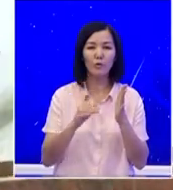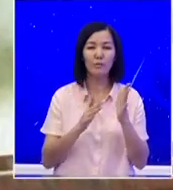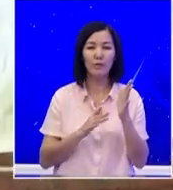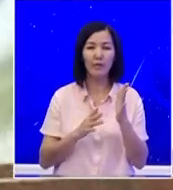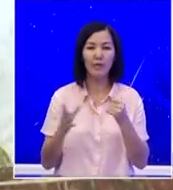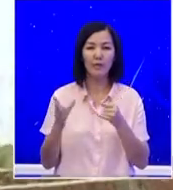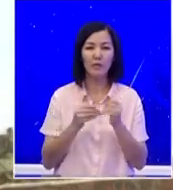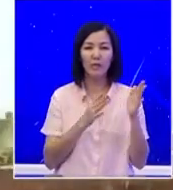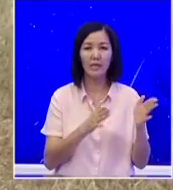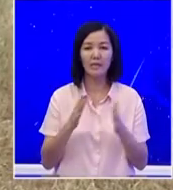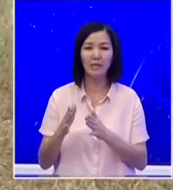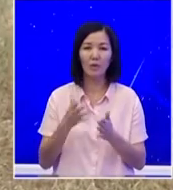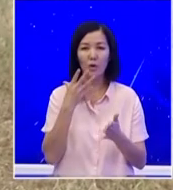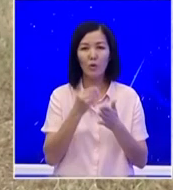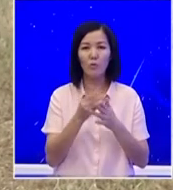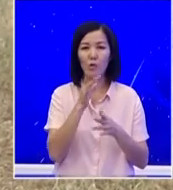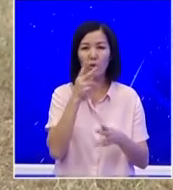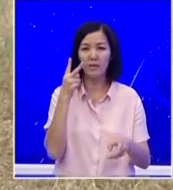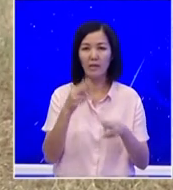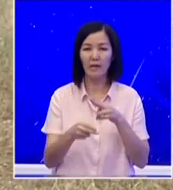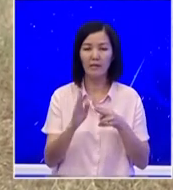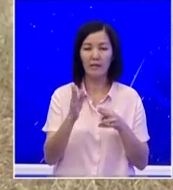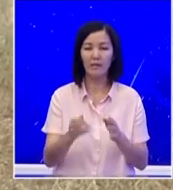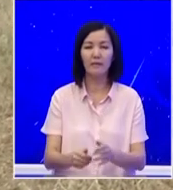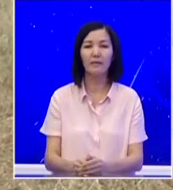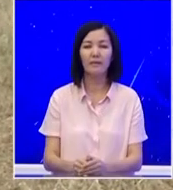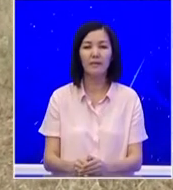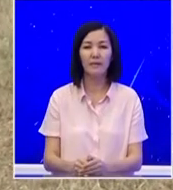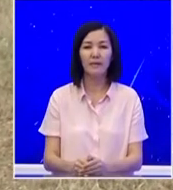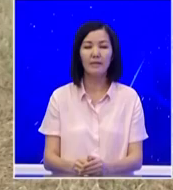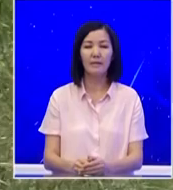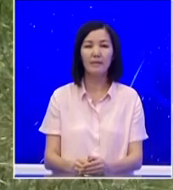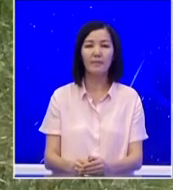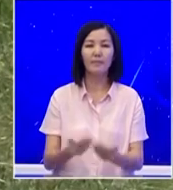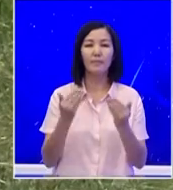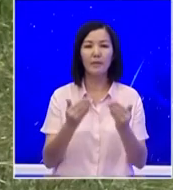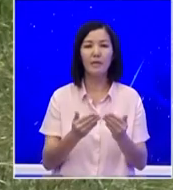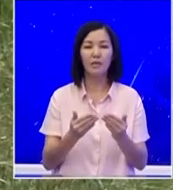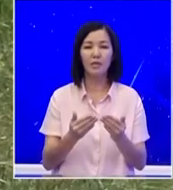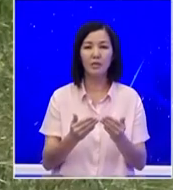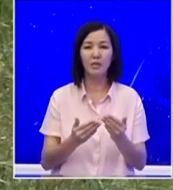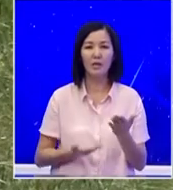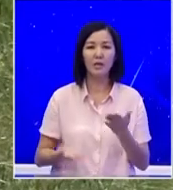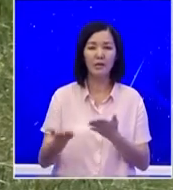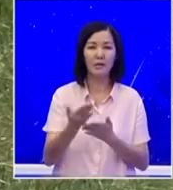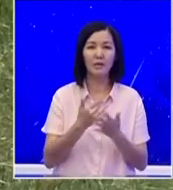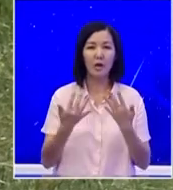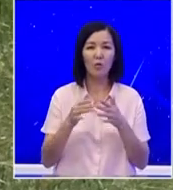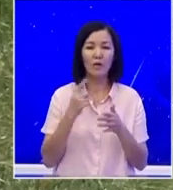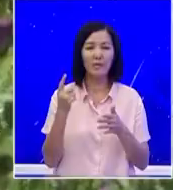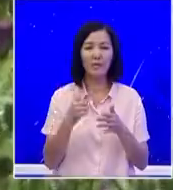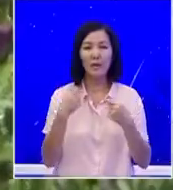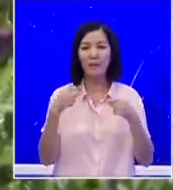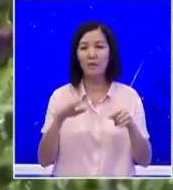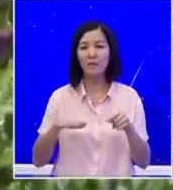шабындықтағы кезекті науқан өз уағында аяқталады дейді сала жауаптылары. Әрі биылғыдай берекелі жылы аудан шаруалары өзге